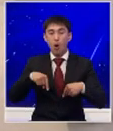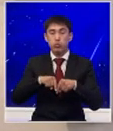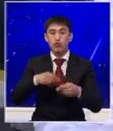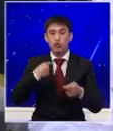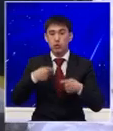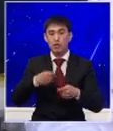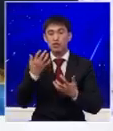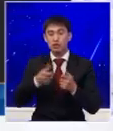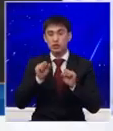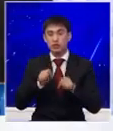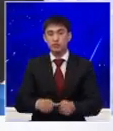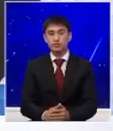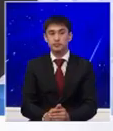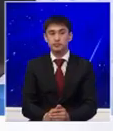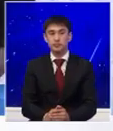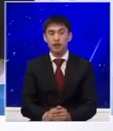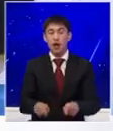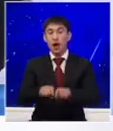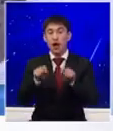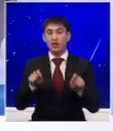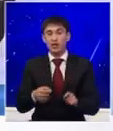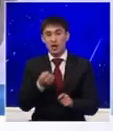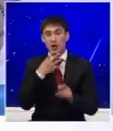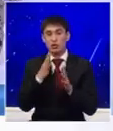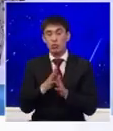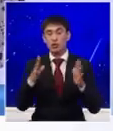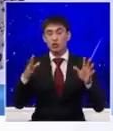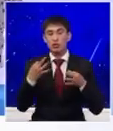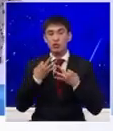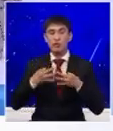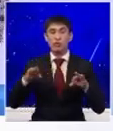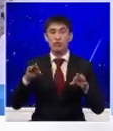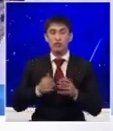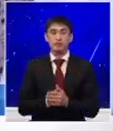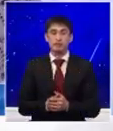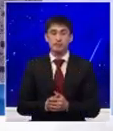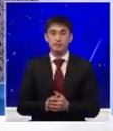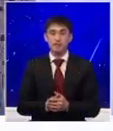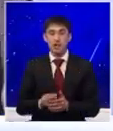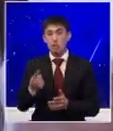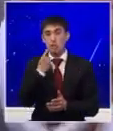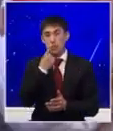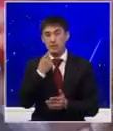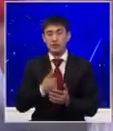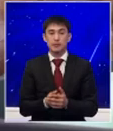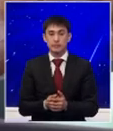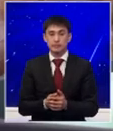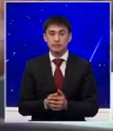продажи. Хорошее дело открыли здесь. Просторно, свободно, близко,